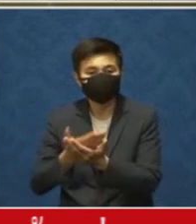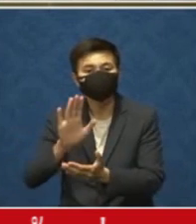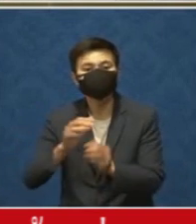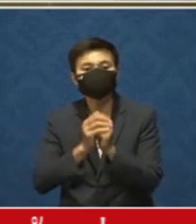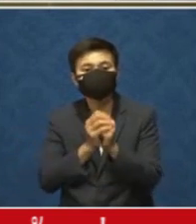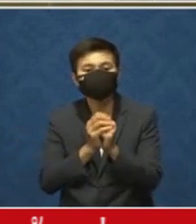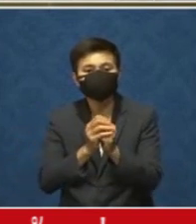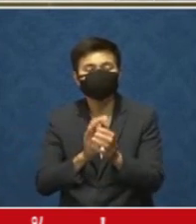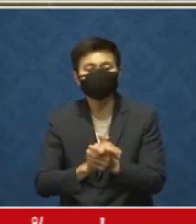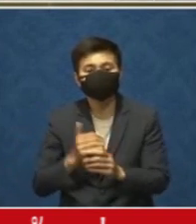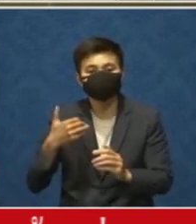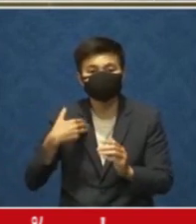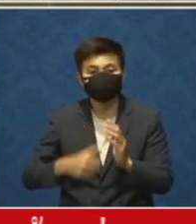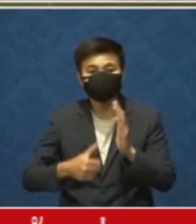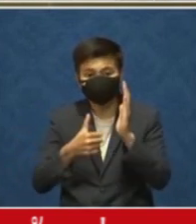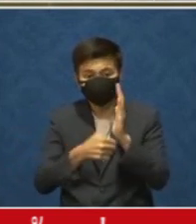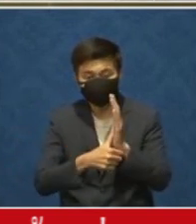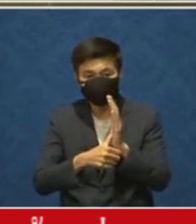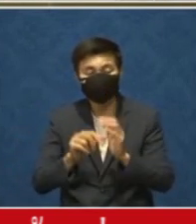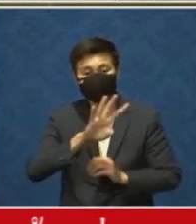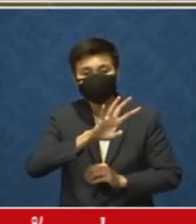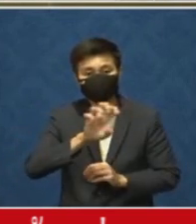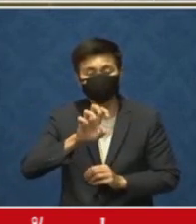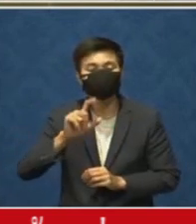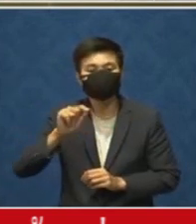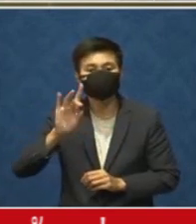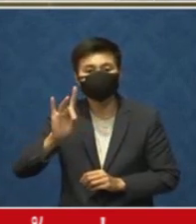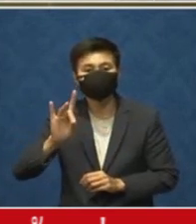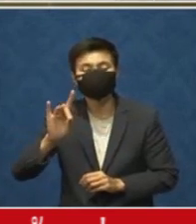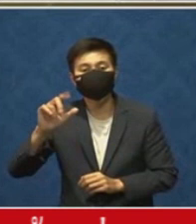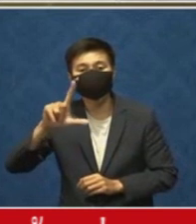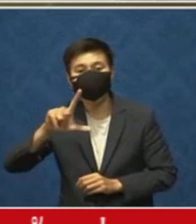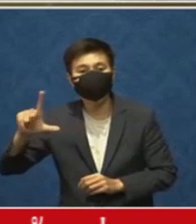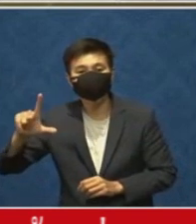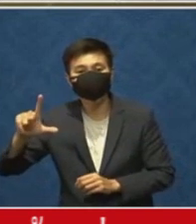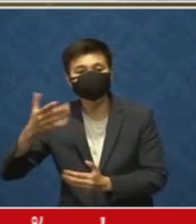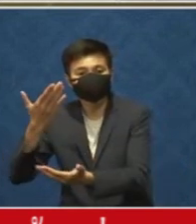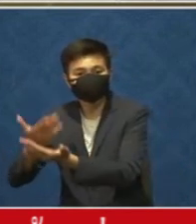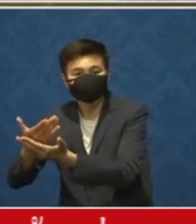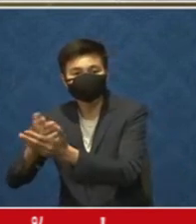พิ่มอีก428ล้านหยวนนะครับทั้งหมดเนี่ย